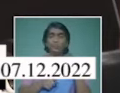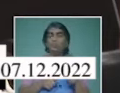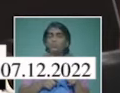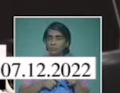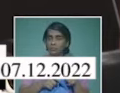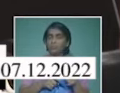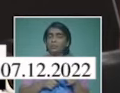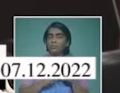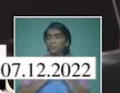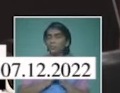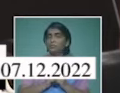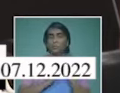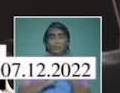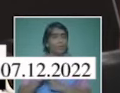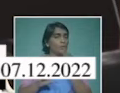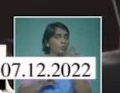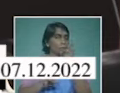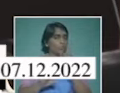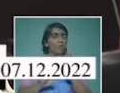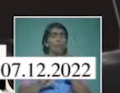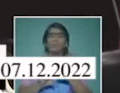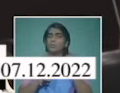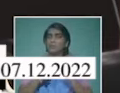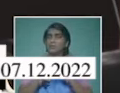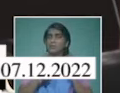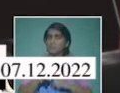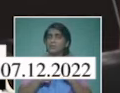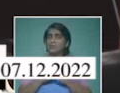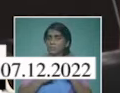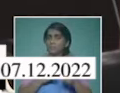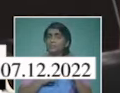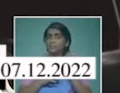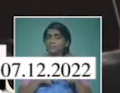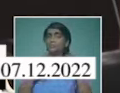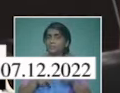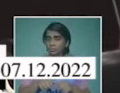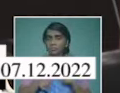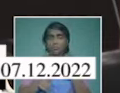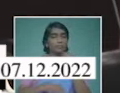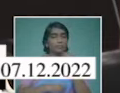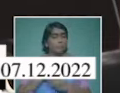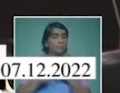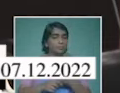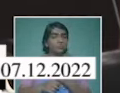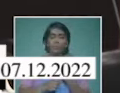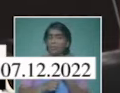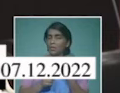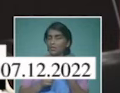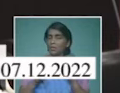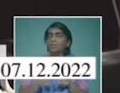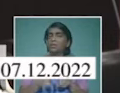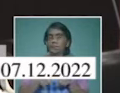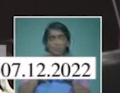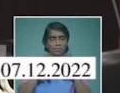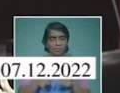அளிக்கப்பட்டிருக்கின்றது. இப்பொழுது இந்த கடலட்டை பண்ணி என்ற பெயரிலே எங்களுடைய மீனவர்களுடைய பொருளாதாரம், இது தொடர்பாக உரிய